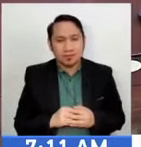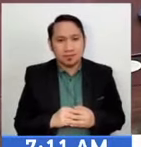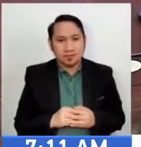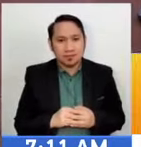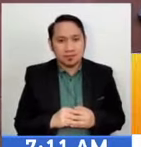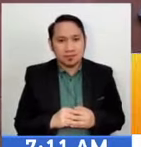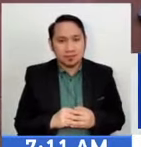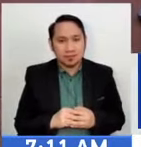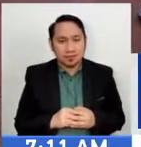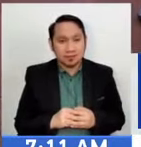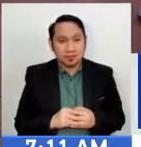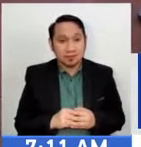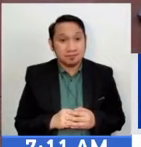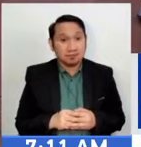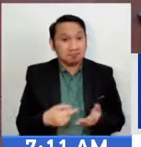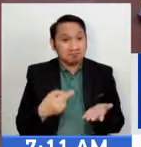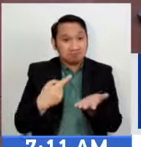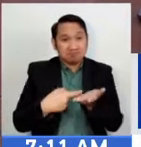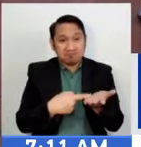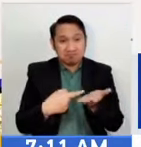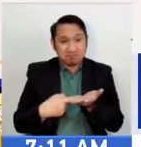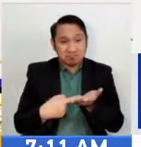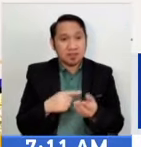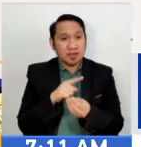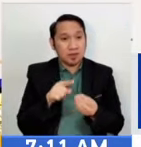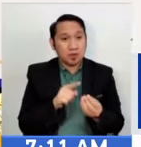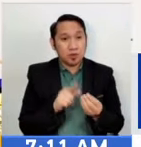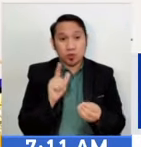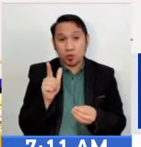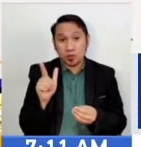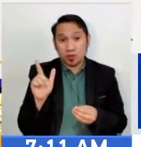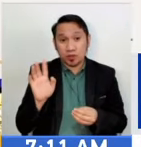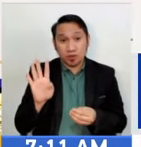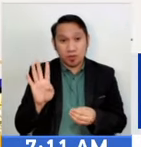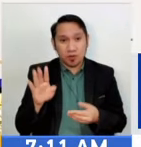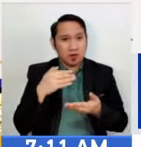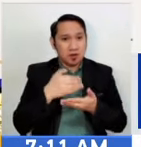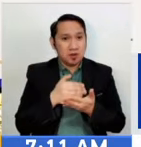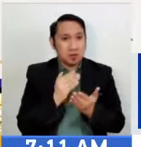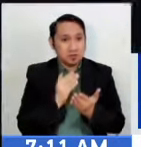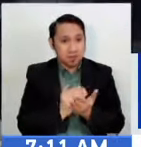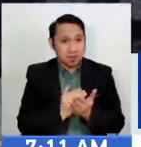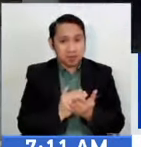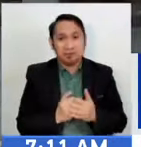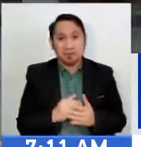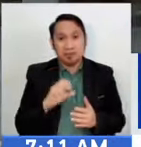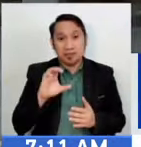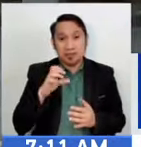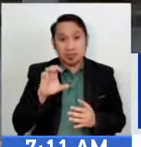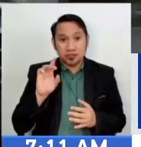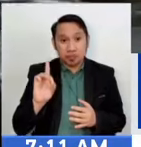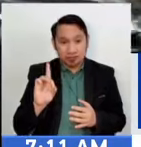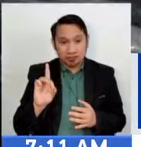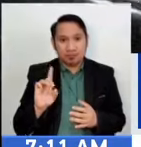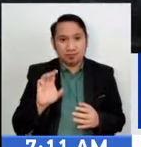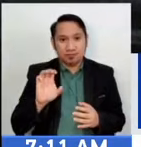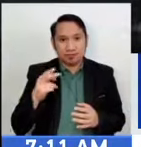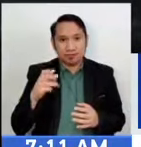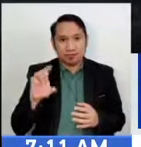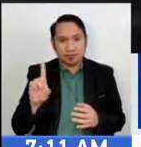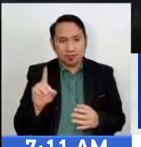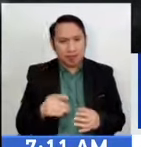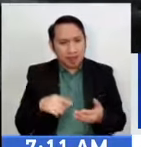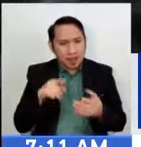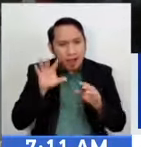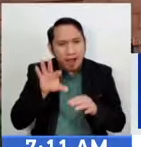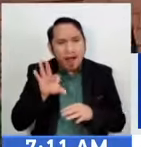Sa pagdinig ng Senado sa panukalang 2024 budget ng Commission on Higher Education o CHED, naungkat ang reklamo kaugnay sa